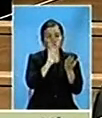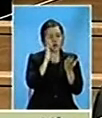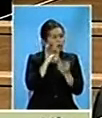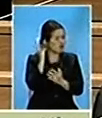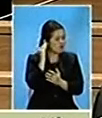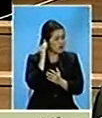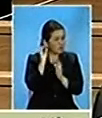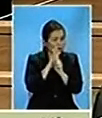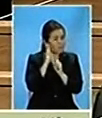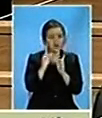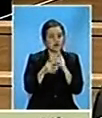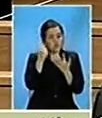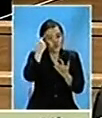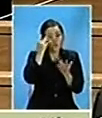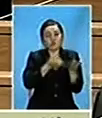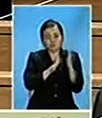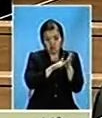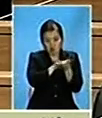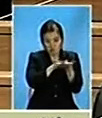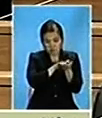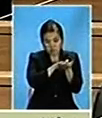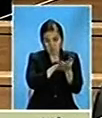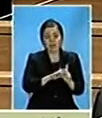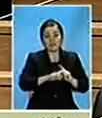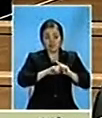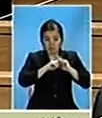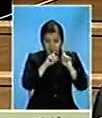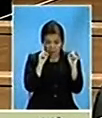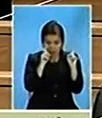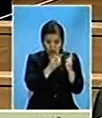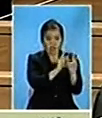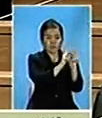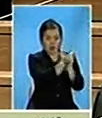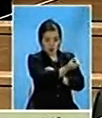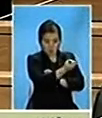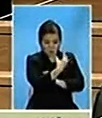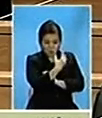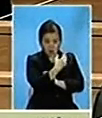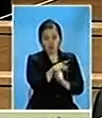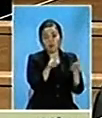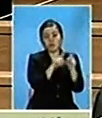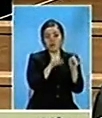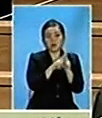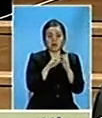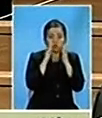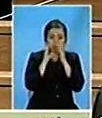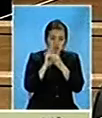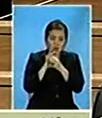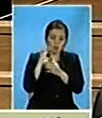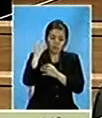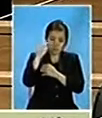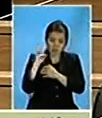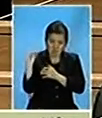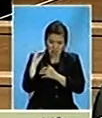หรือคลาดเคลื่อนก็ขออภัยนะครับแต่ท่านก็พูดแล้วว่าเกี่ยวกับเรื่องหรือสัตว์นั้นนะฮะมันก็จะ